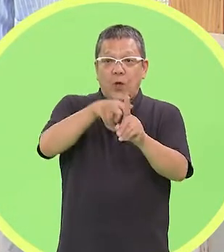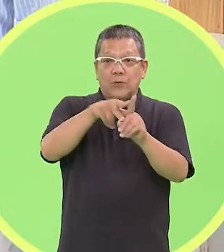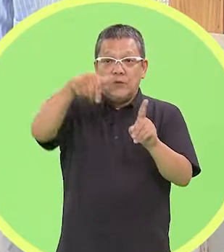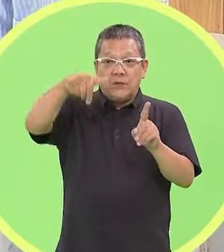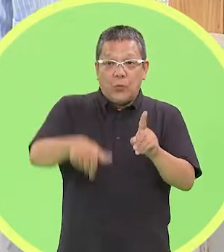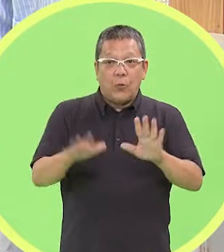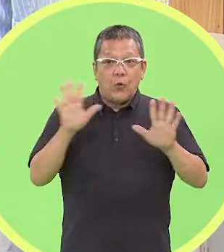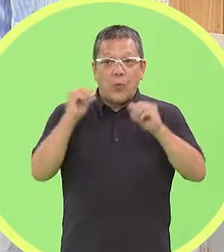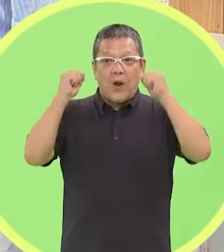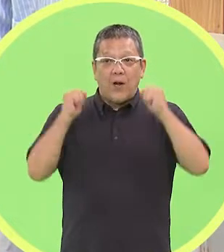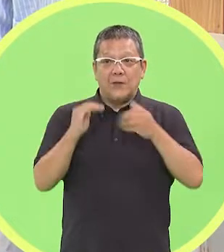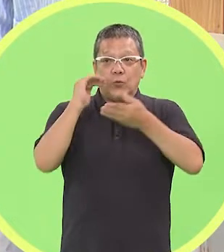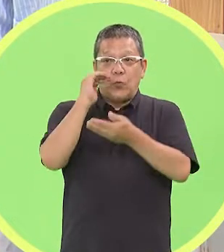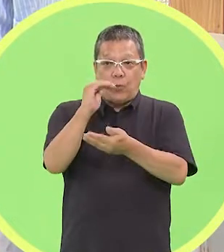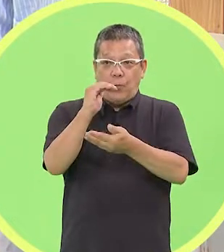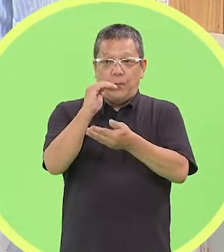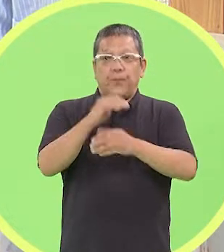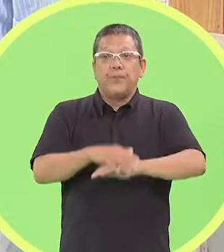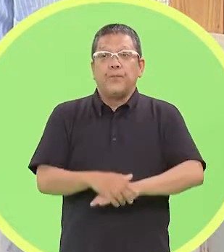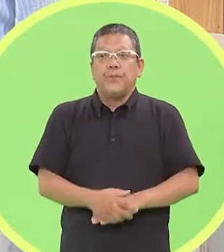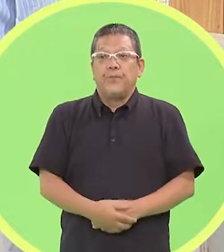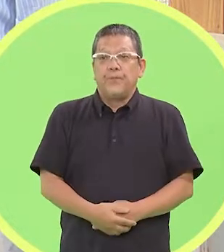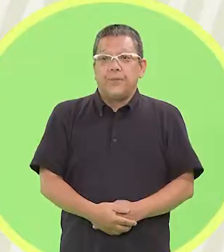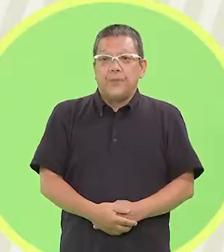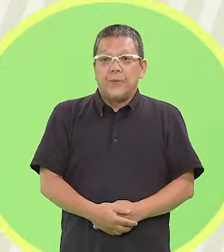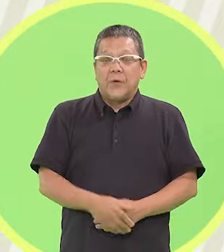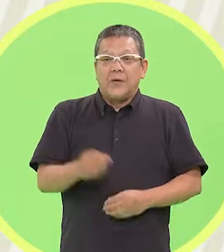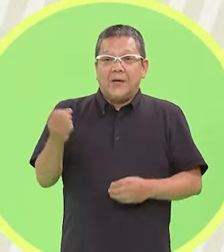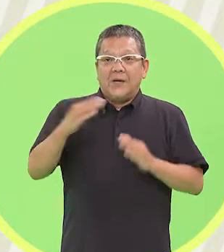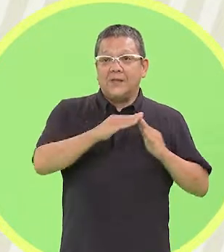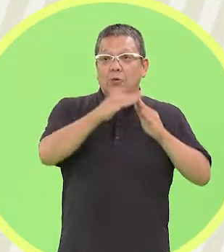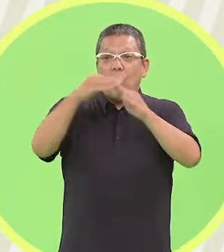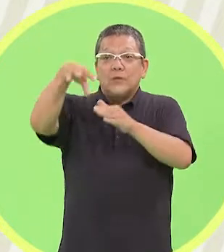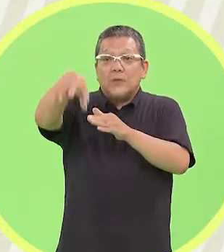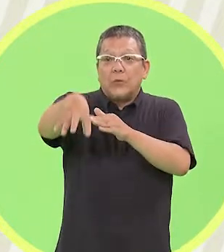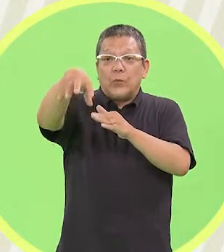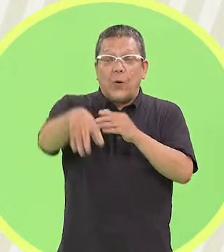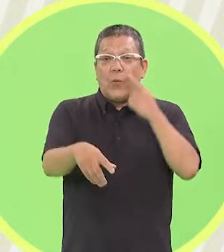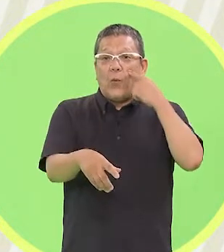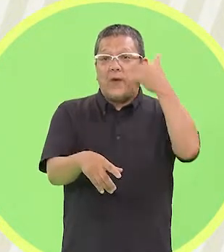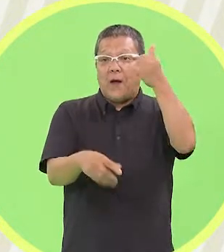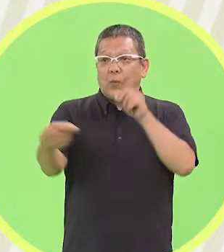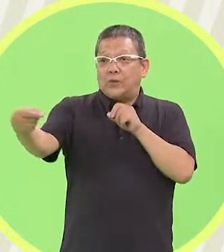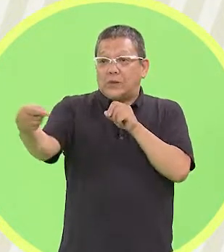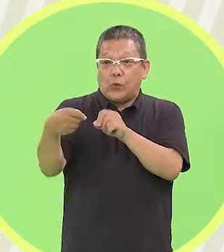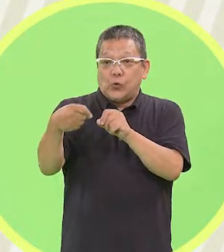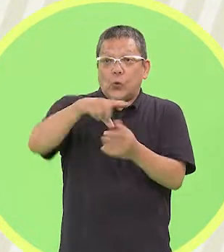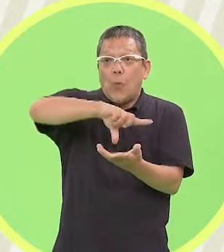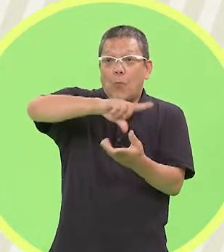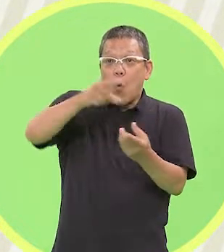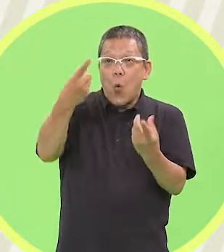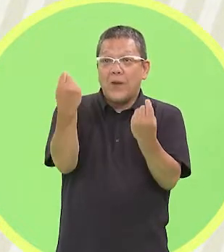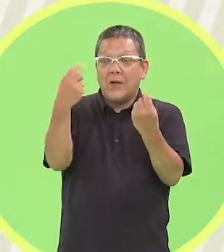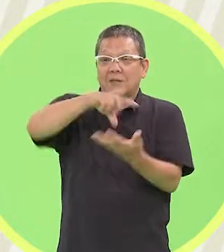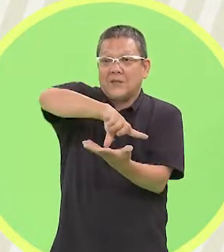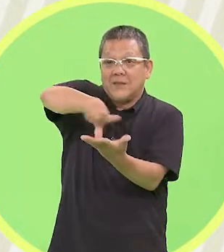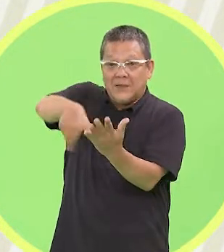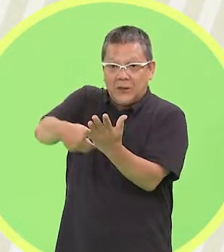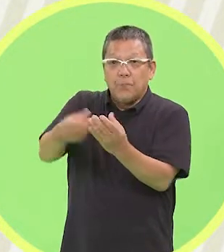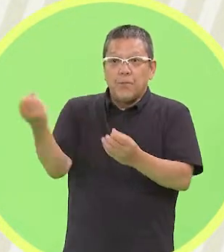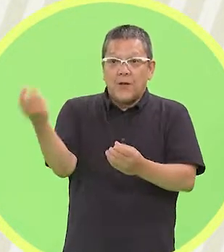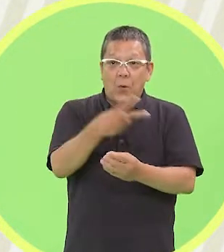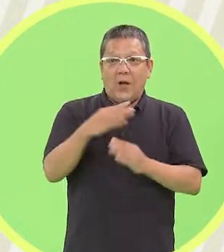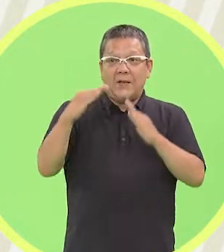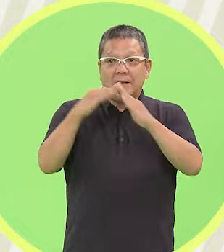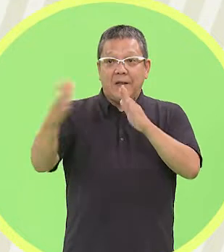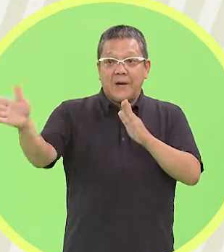生以下のお子さんがいるということです。そして引っ越し先は親世帯と同じ小学校区、もしくは